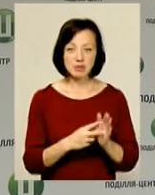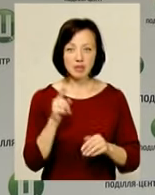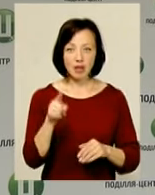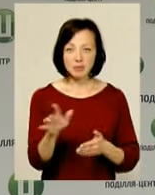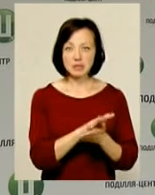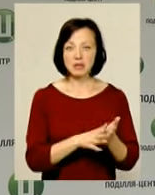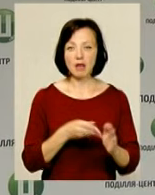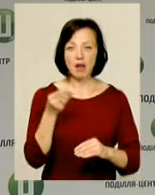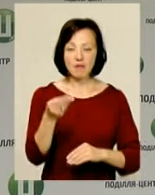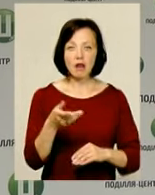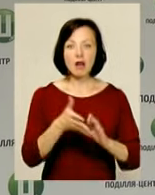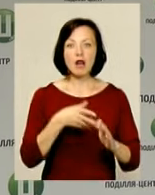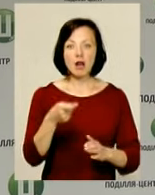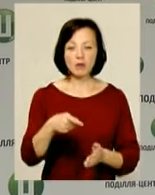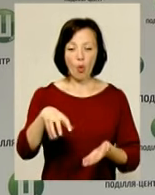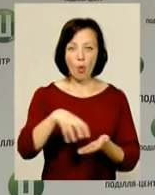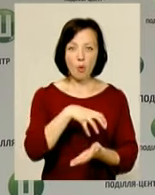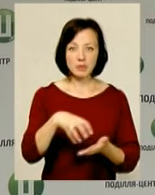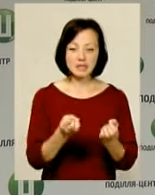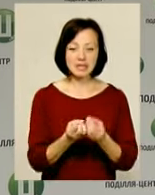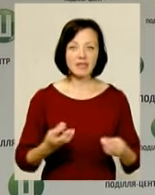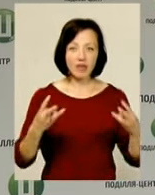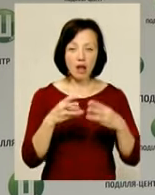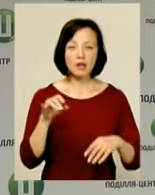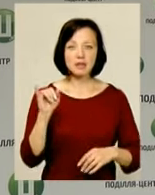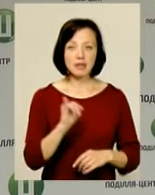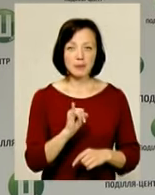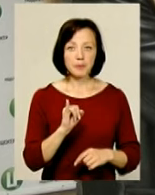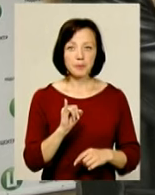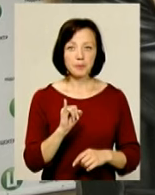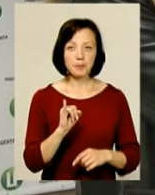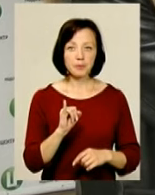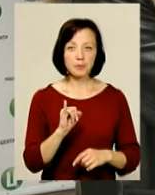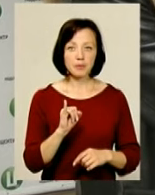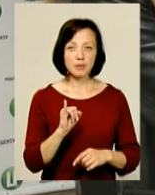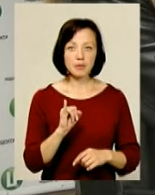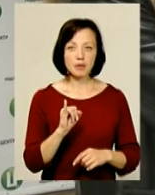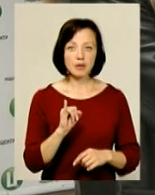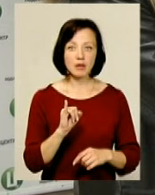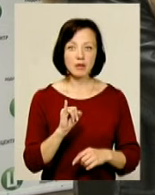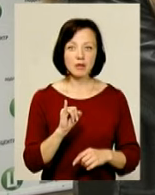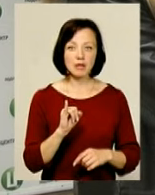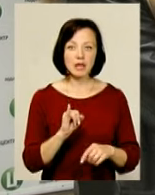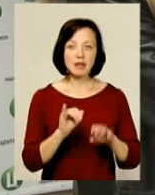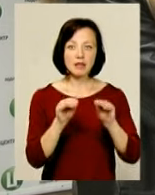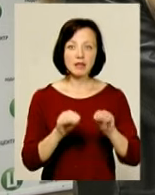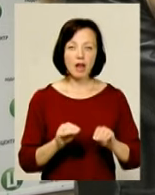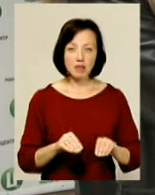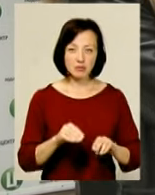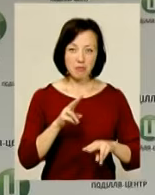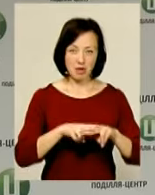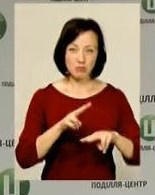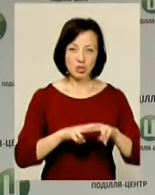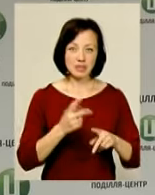Там дається заява, додається ксерокопія сертифіката і дані цієї дитини, ксерокопія